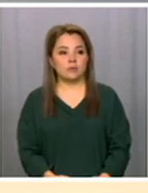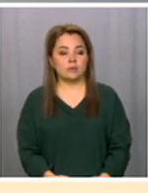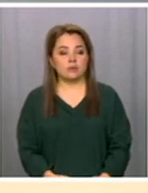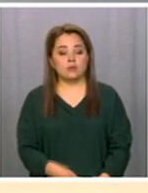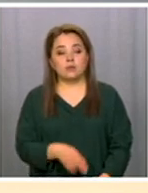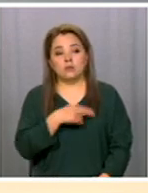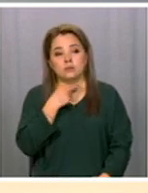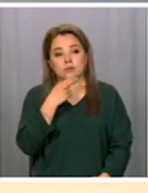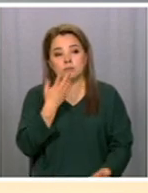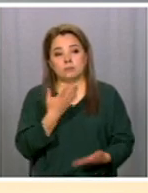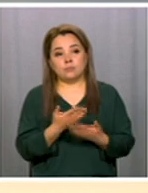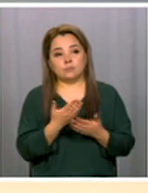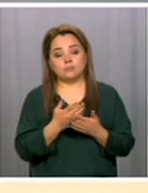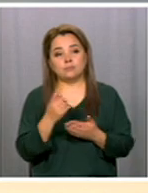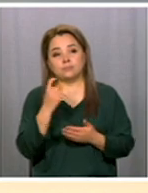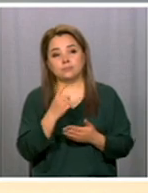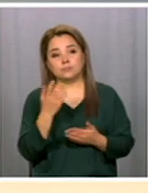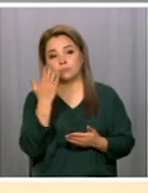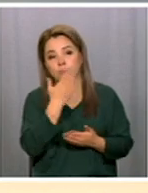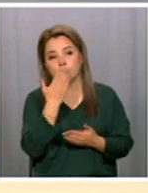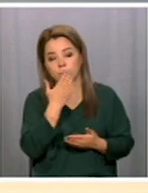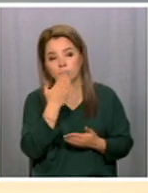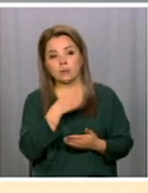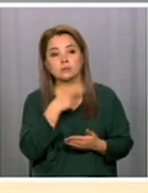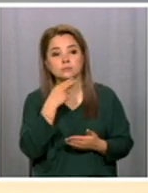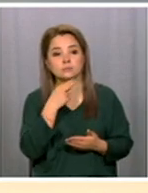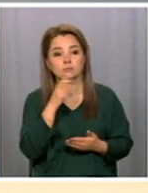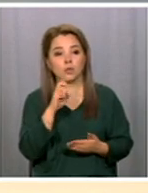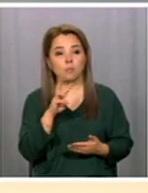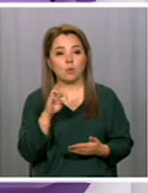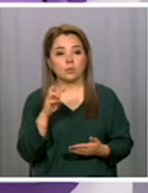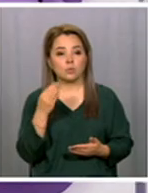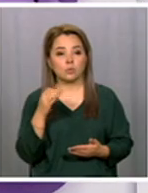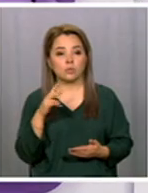Посмотрите фрагмент художественного фильма «Бауржан Момышула».